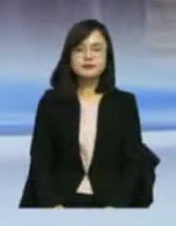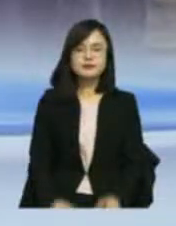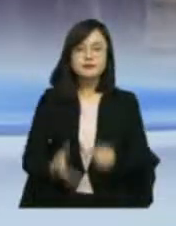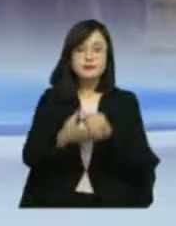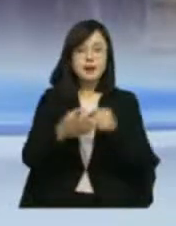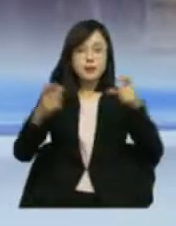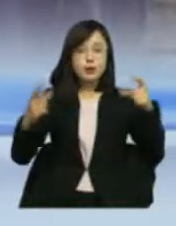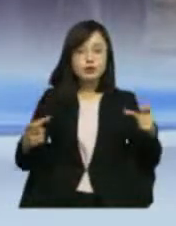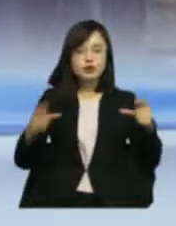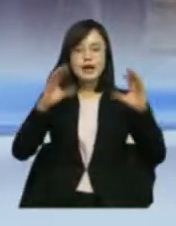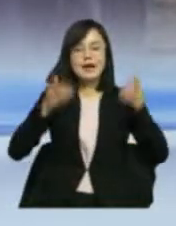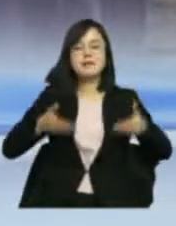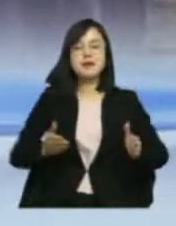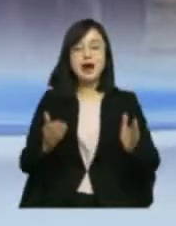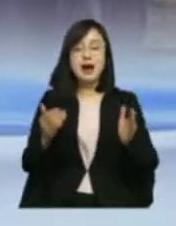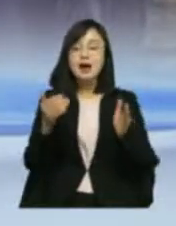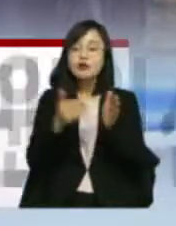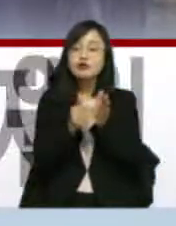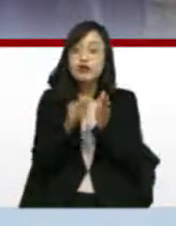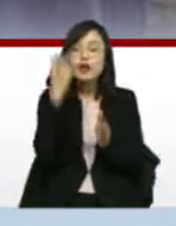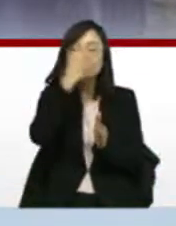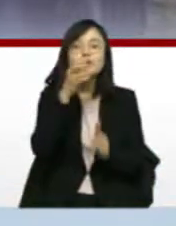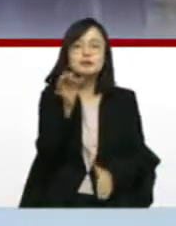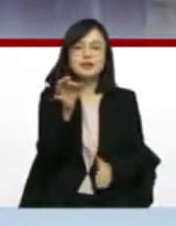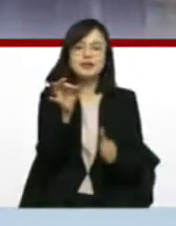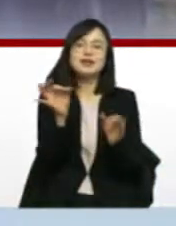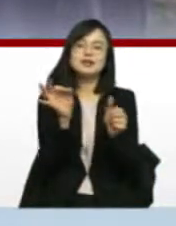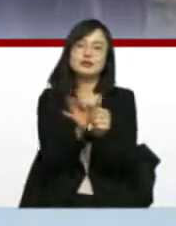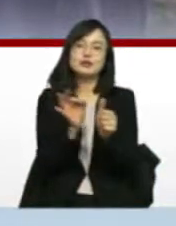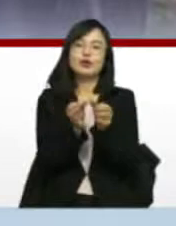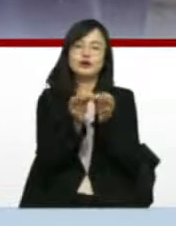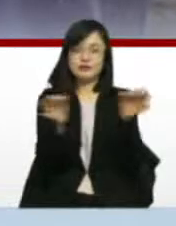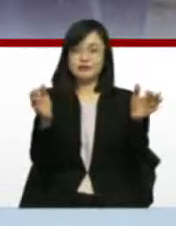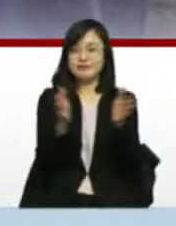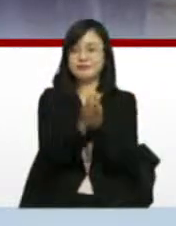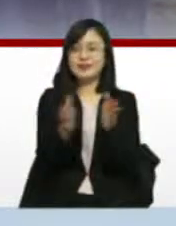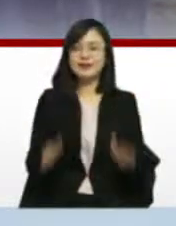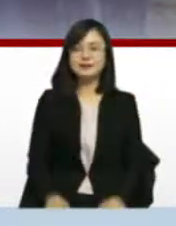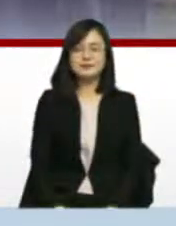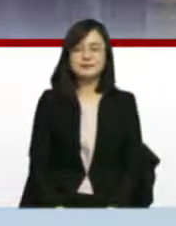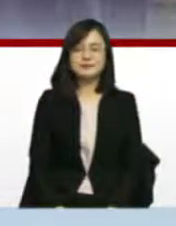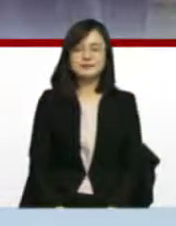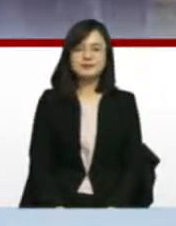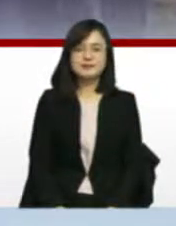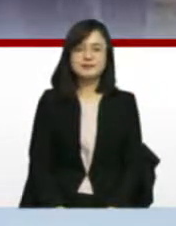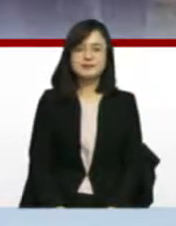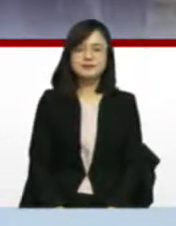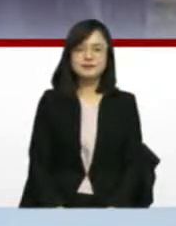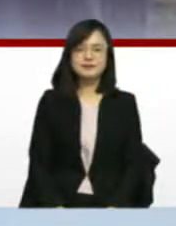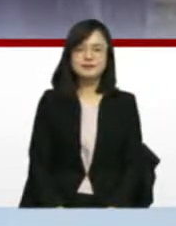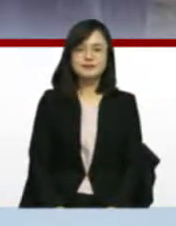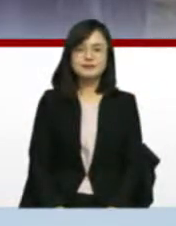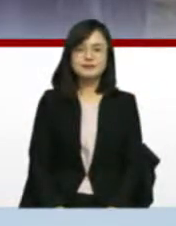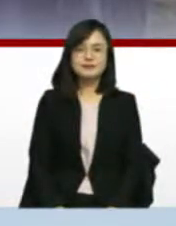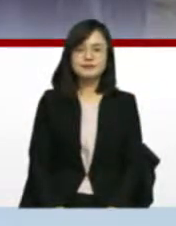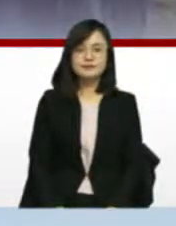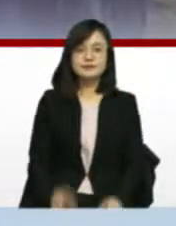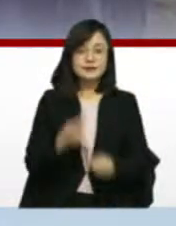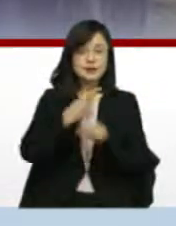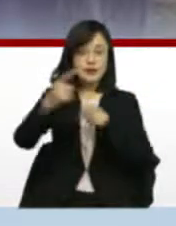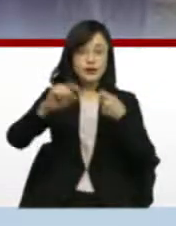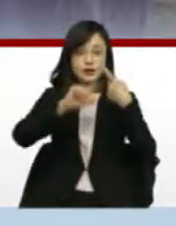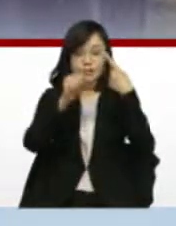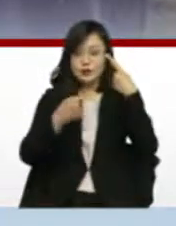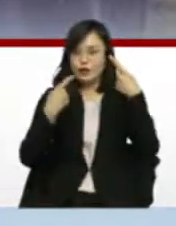마포구가 산후조리비를 지원합니다. 산후조리비 관련 조례안이 구의회 본회의를 최종 통과한 건데 당장 내년